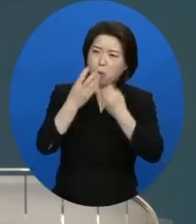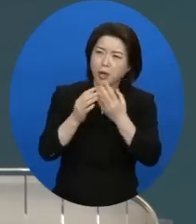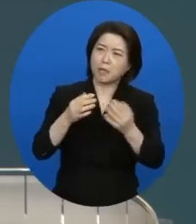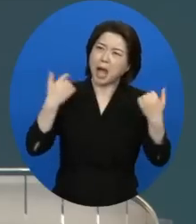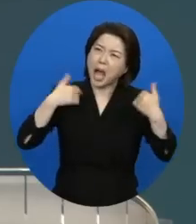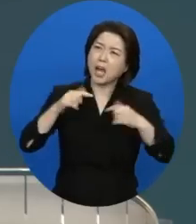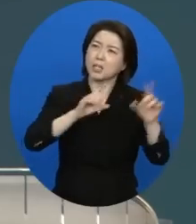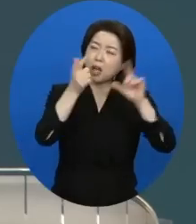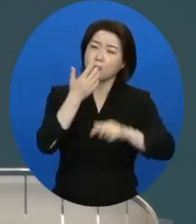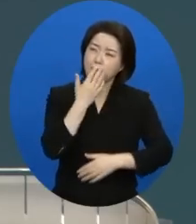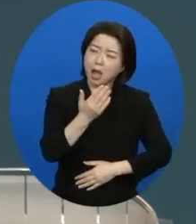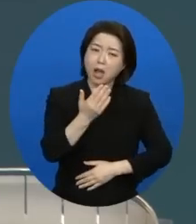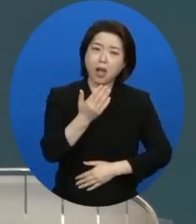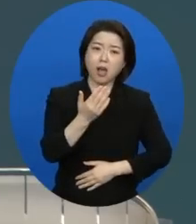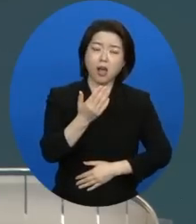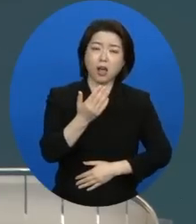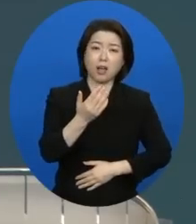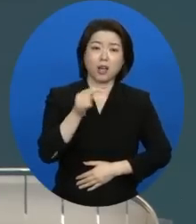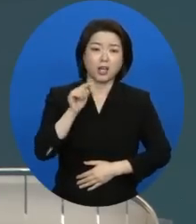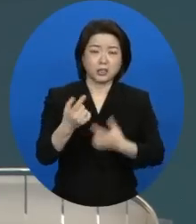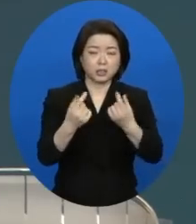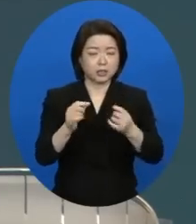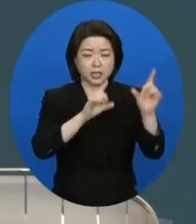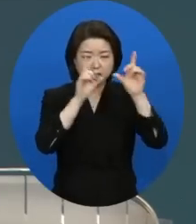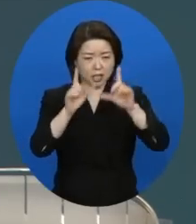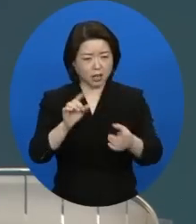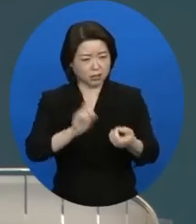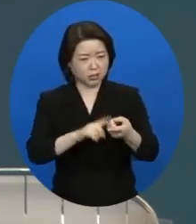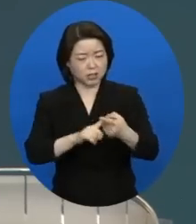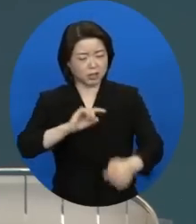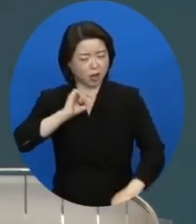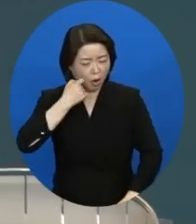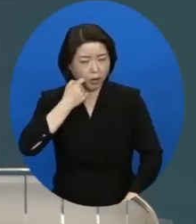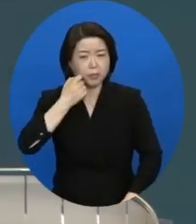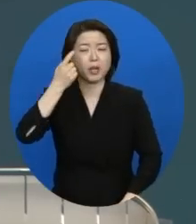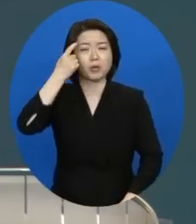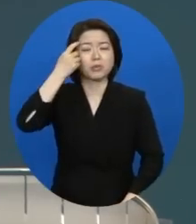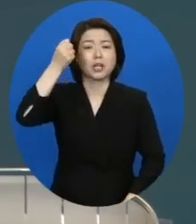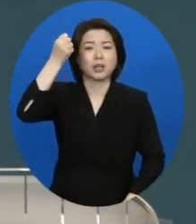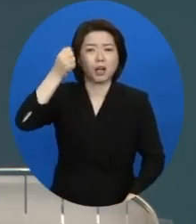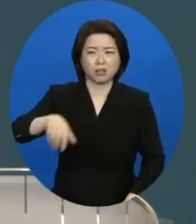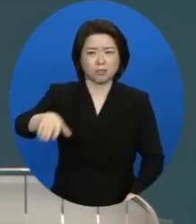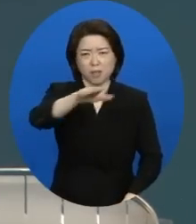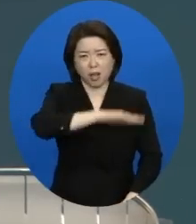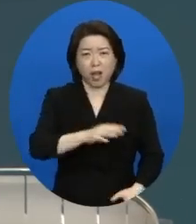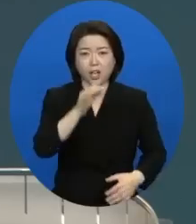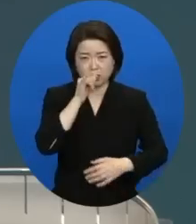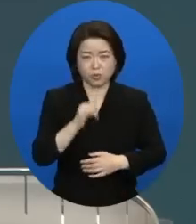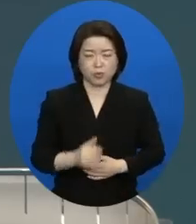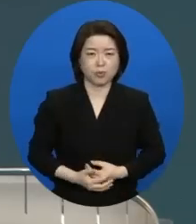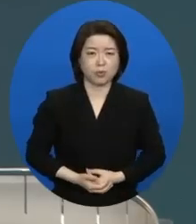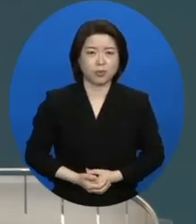있느냐고, 그렇게 사는 것 자체가 너무 어렵다고들 생각을 하세요.